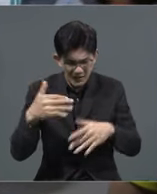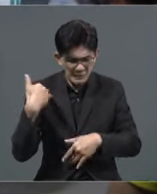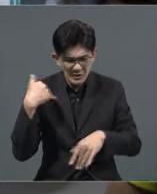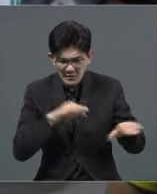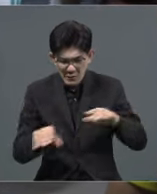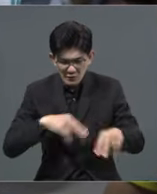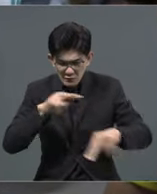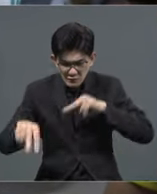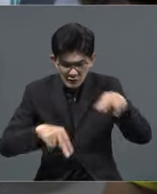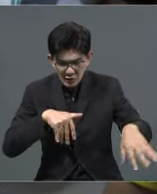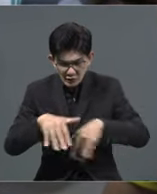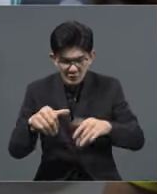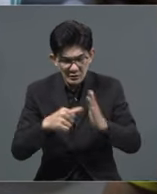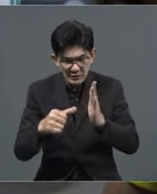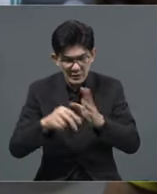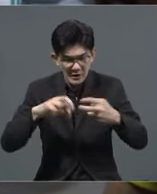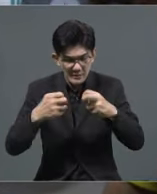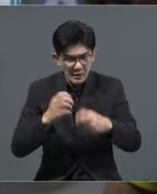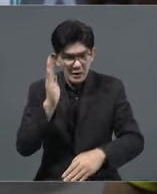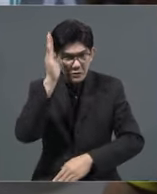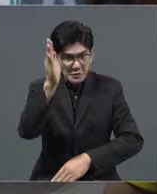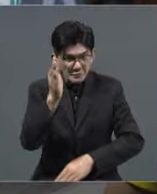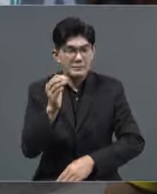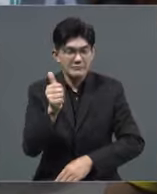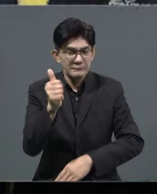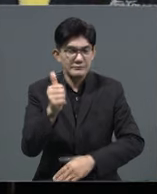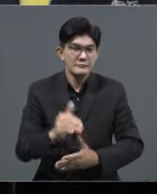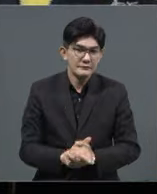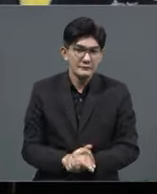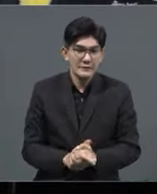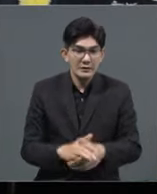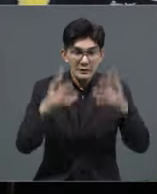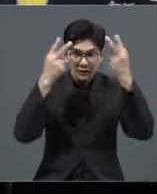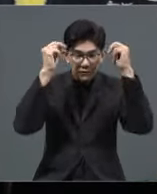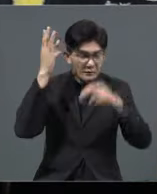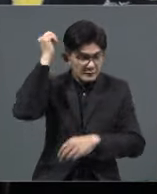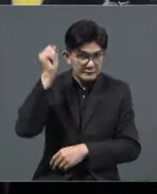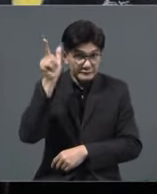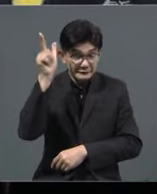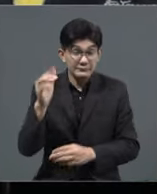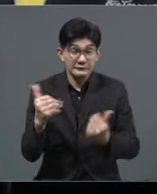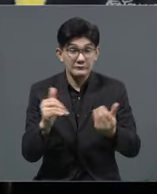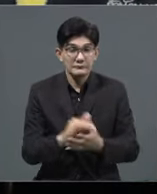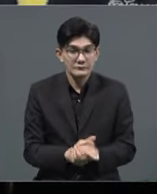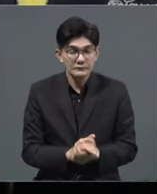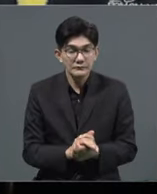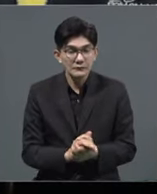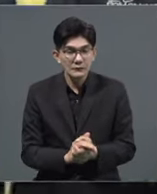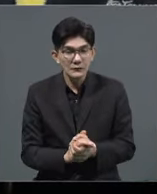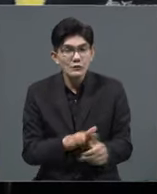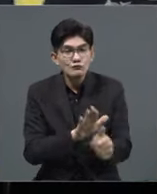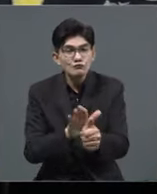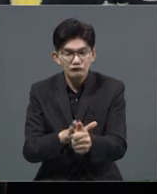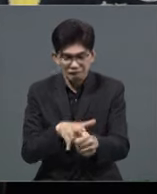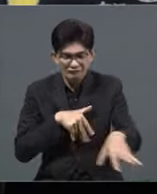แลพี่น้องประชาชนแก้ไขปัญหาในระยะยาวได้ดีมีประสิทธิภาพยิ่งขึ้นค่ะ ของท่านนายกแพทองธารเนี่ยเรามีความเห็นอกเห็นใจพี่น้